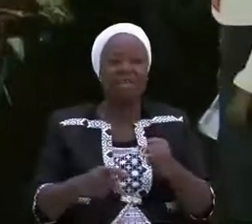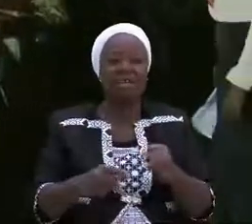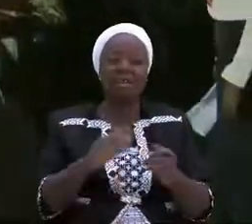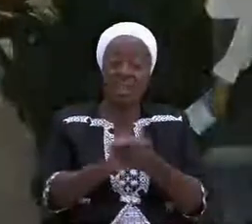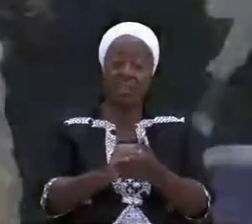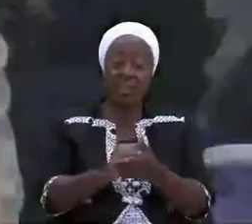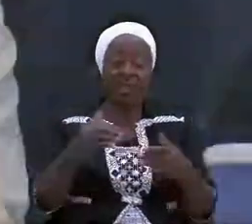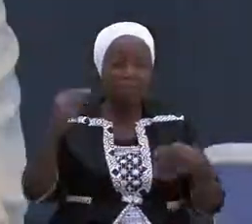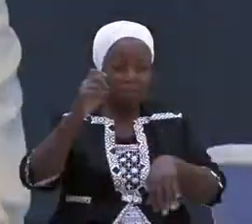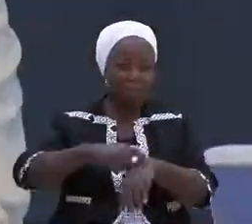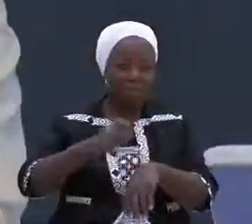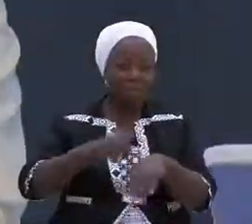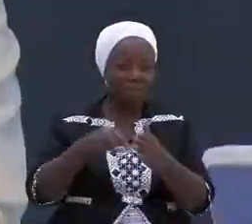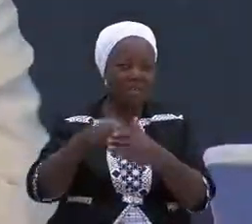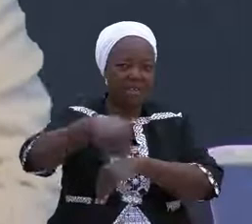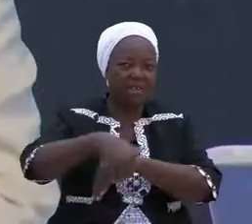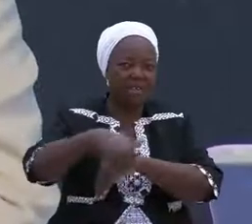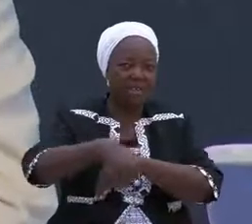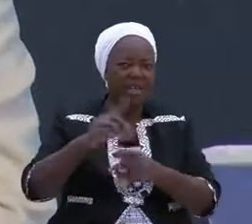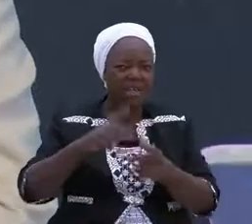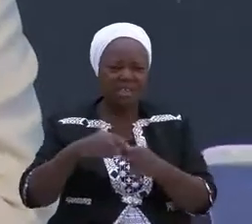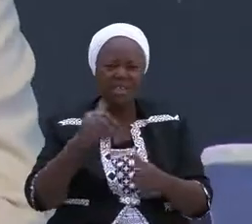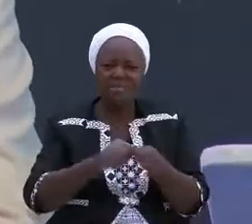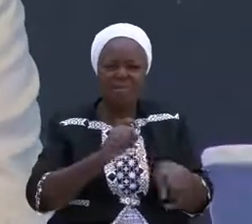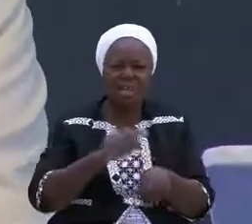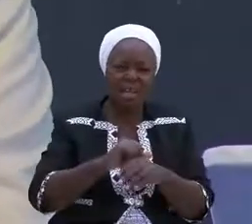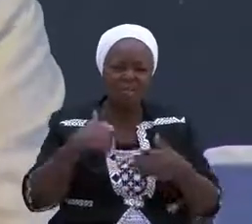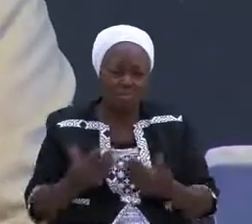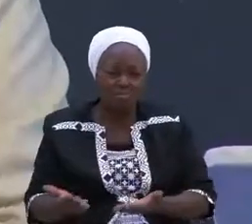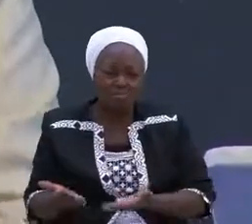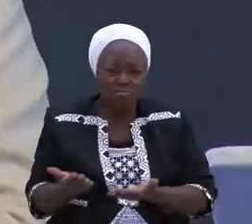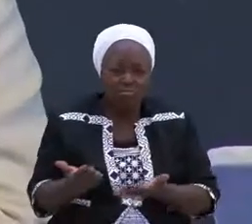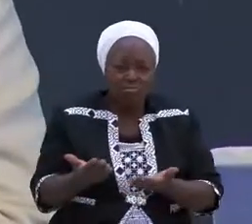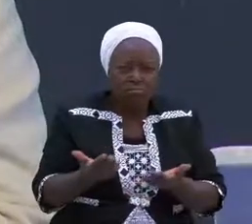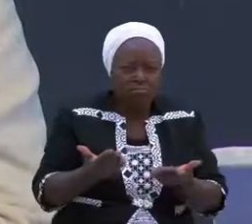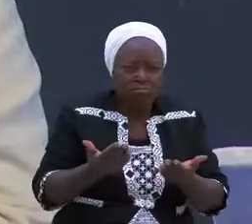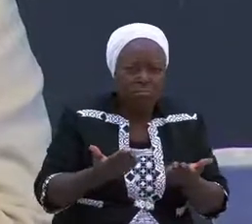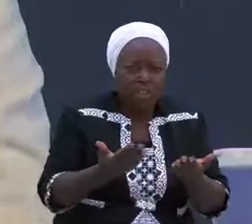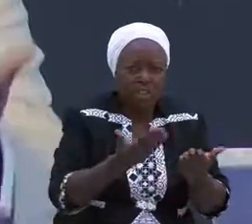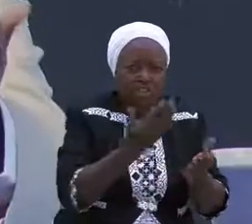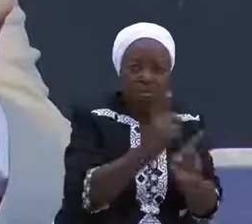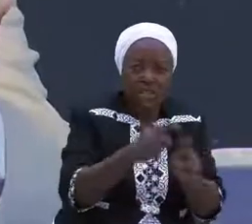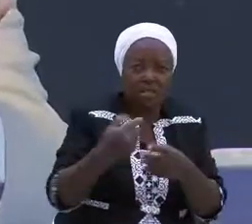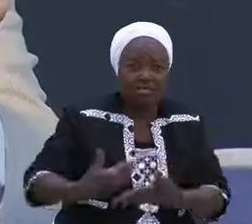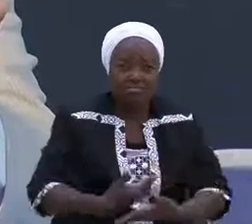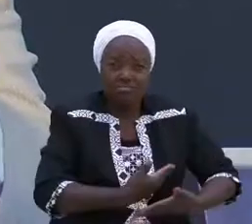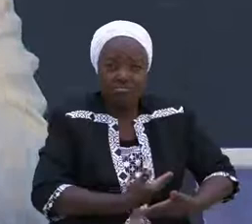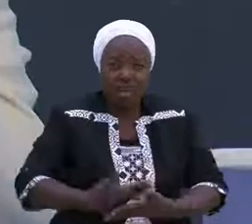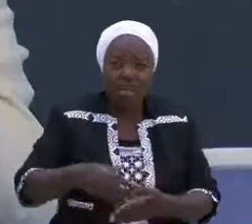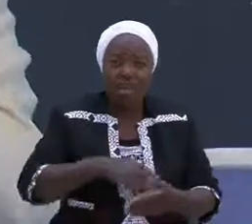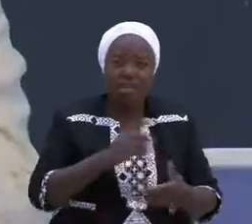ce que tu portais, on te portait comme un bébé et on te faisait asseoir doucement ce